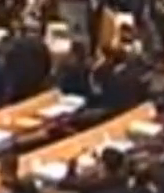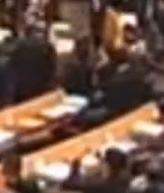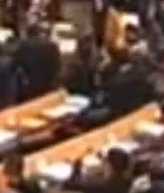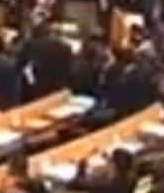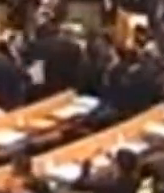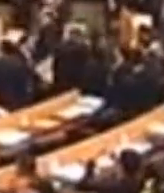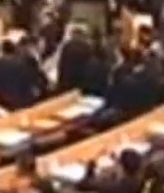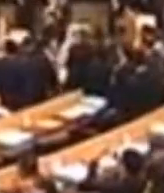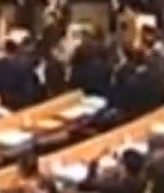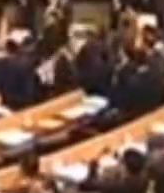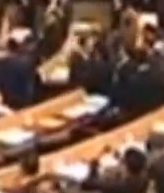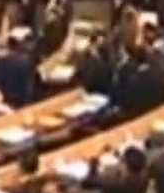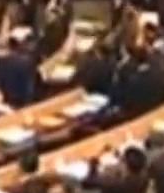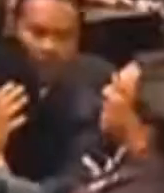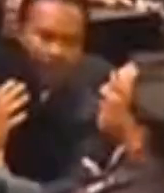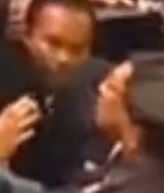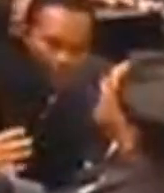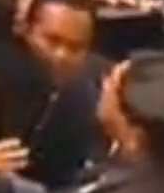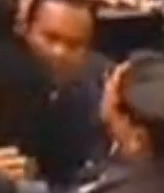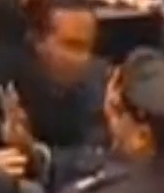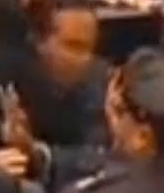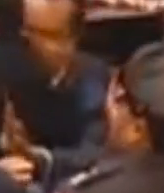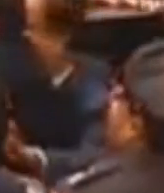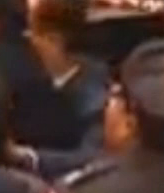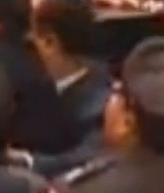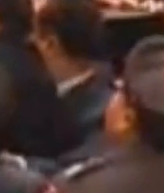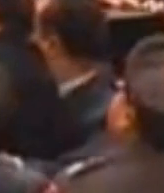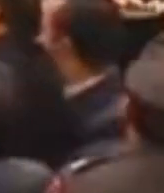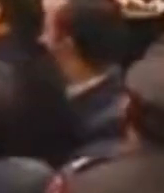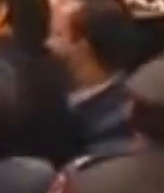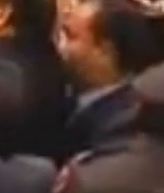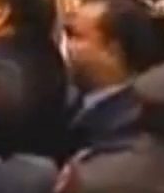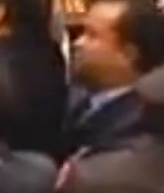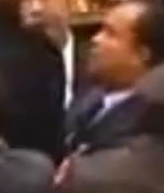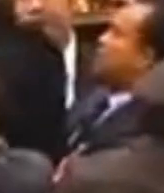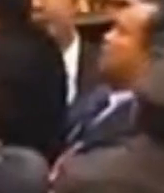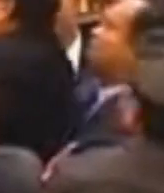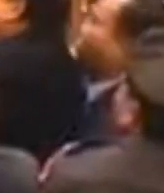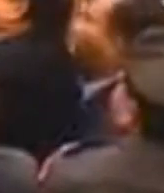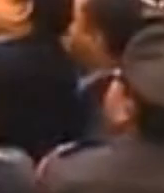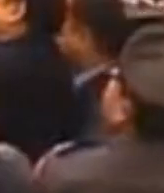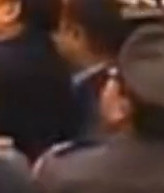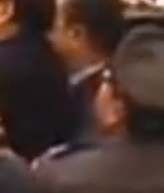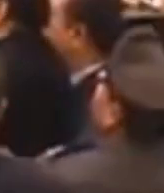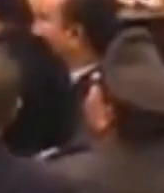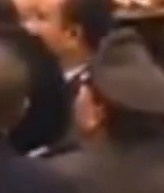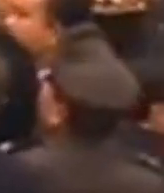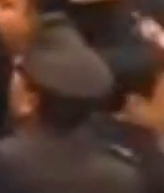ติเลื่อนร่างพรบ.ดังกล่าวออกไปจนกว่าสถานการณ์การเมืองจะคลี่คลาย